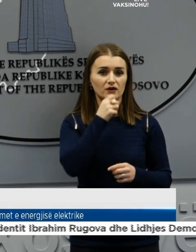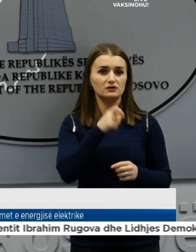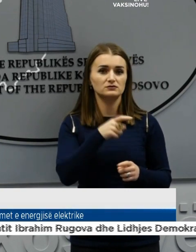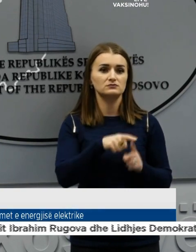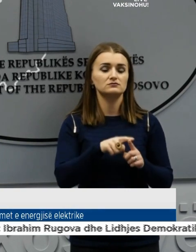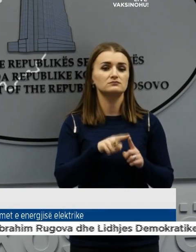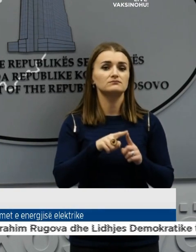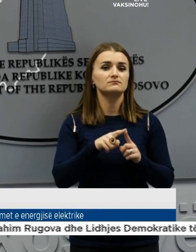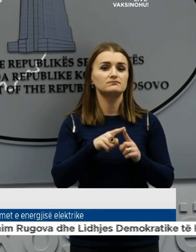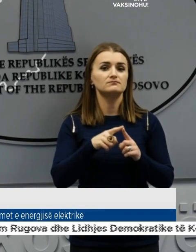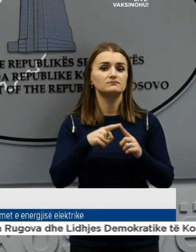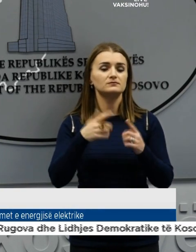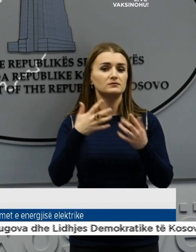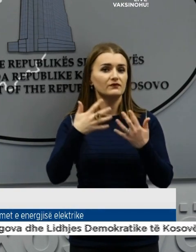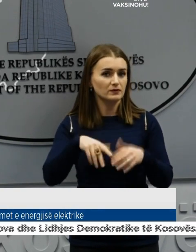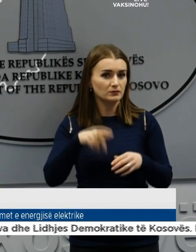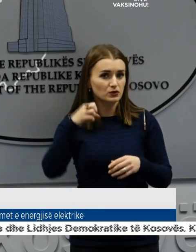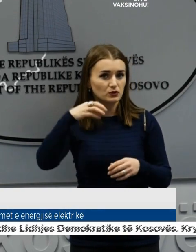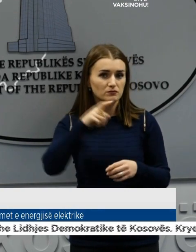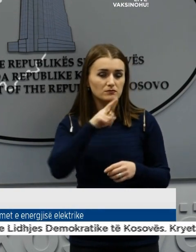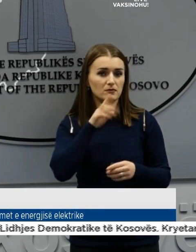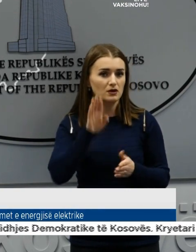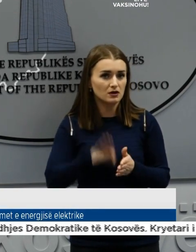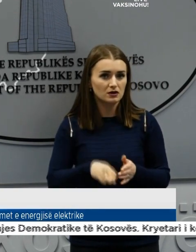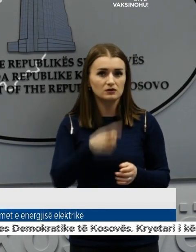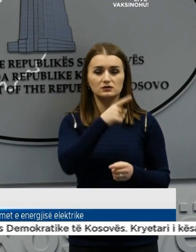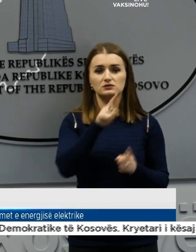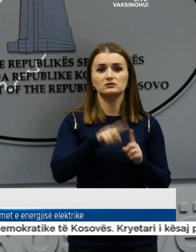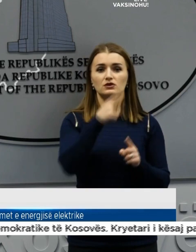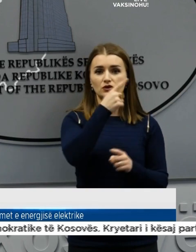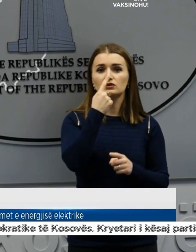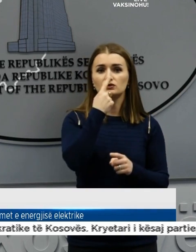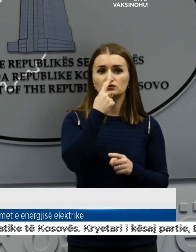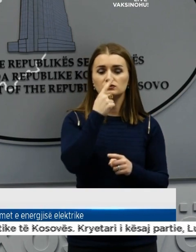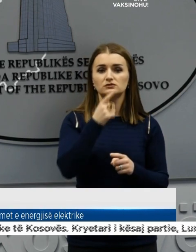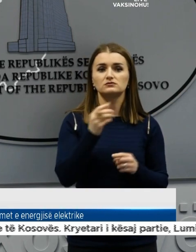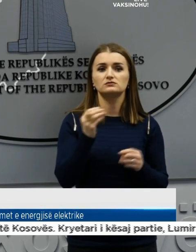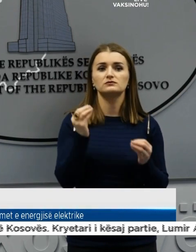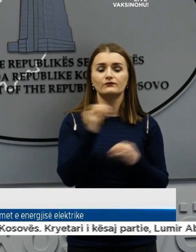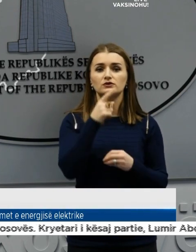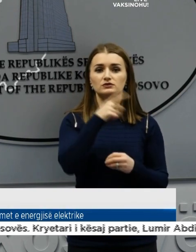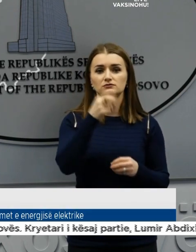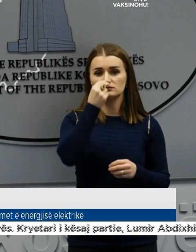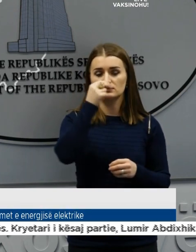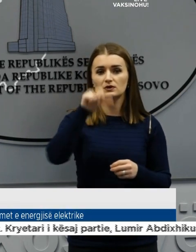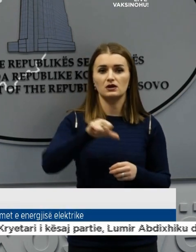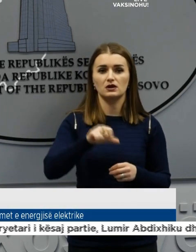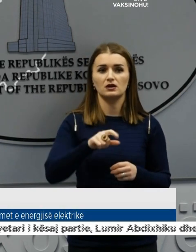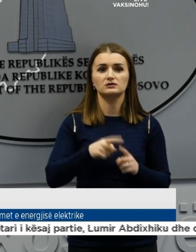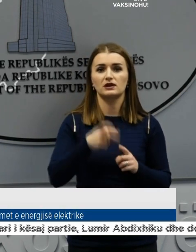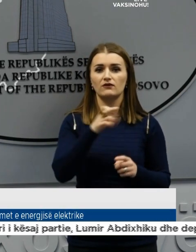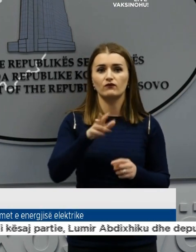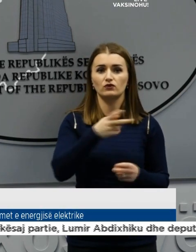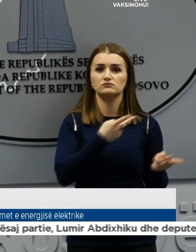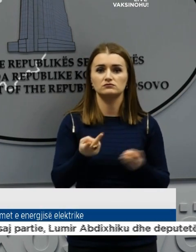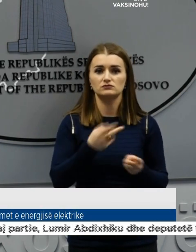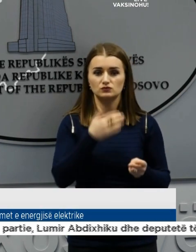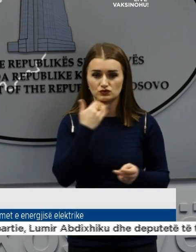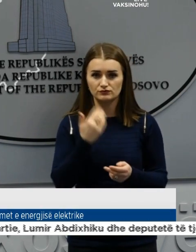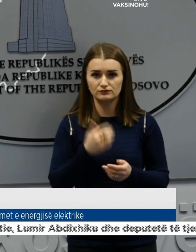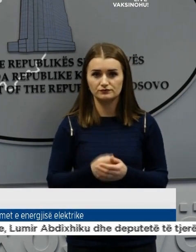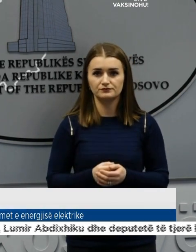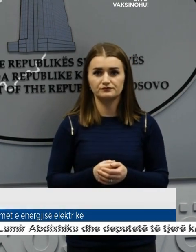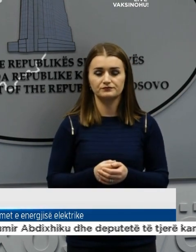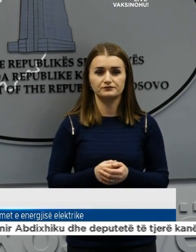nukleare. Rusia edhe më tej ka kufizuar ofrimin e gazit natyror për tregun evropian. Të gjitha këto kanë bërë që